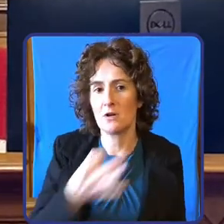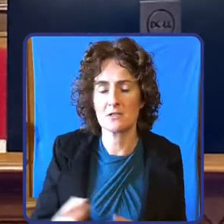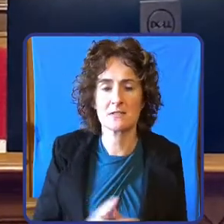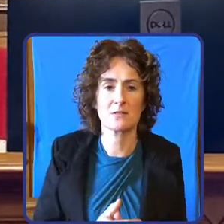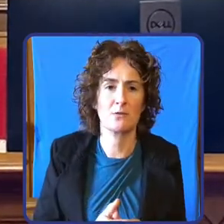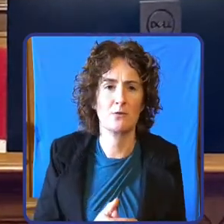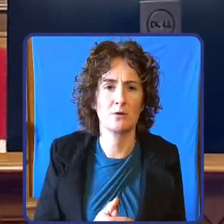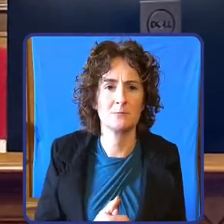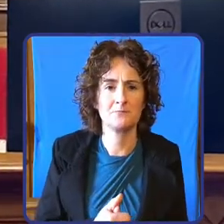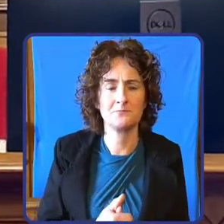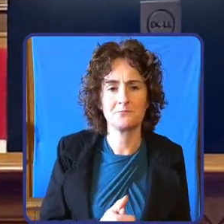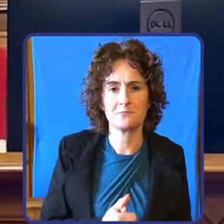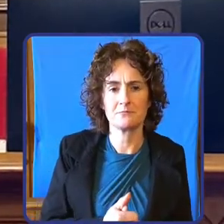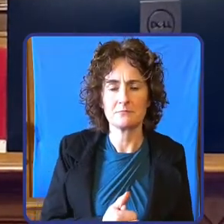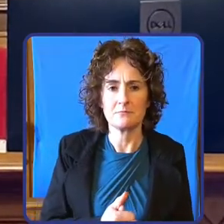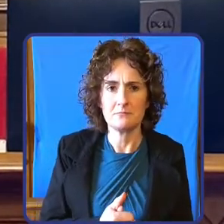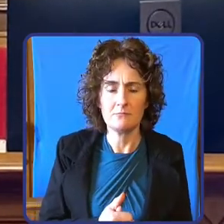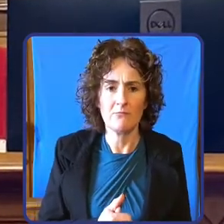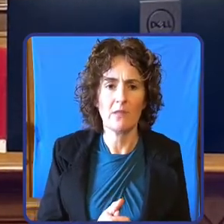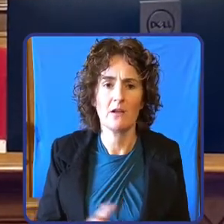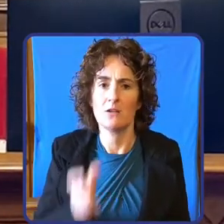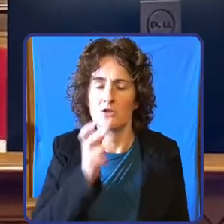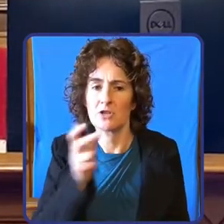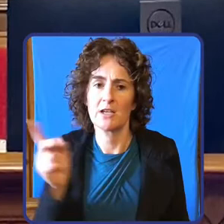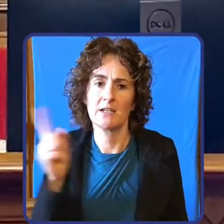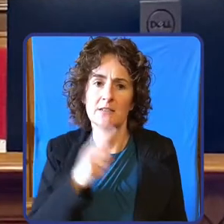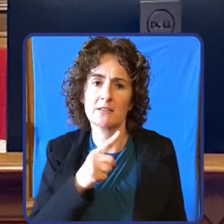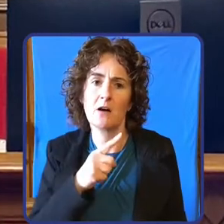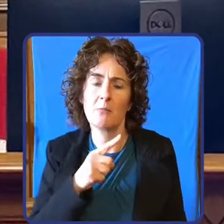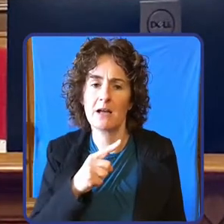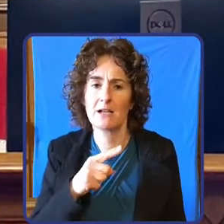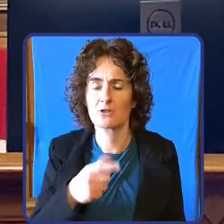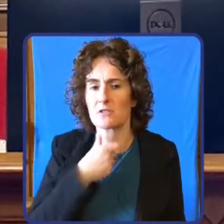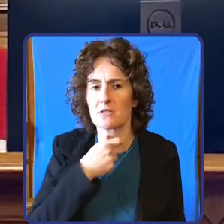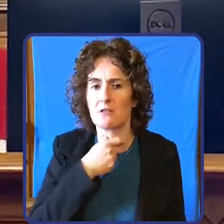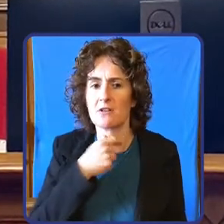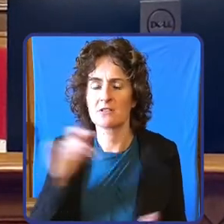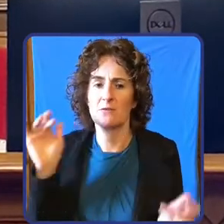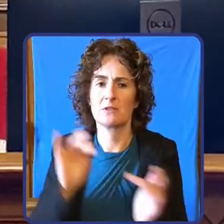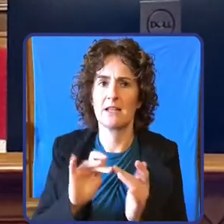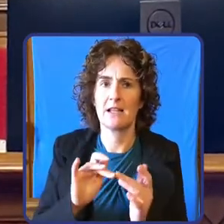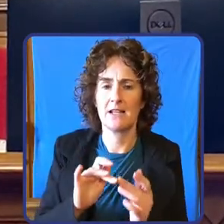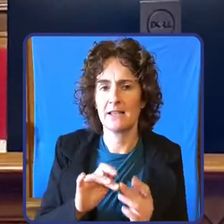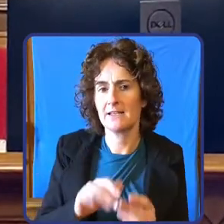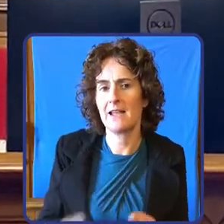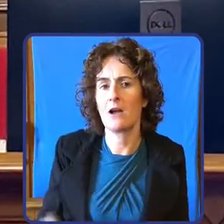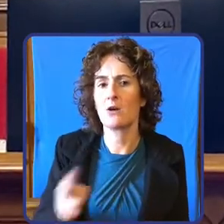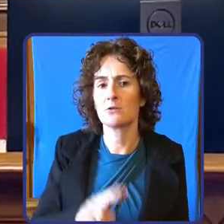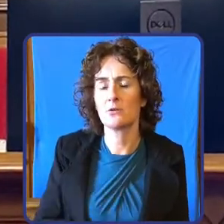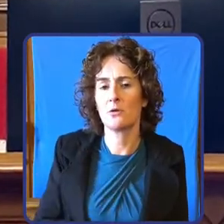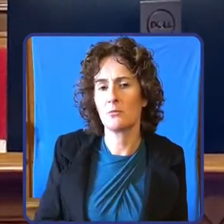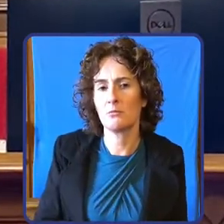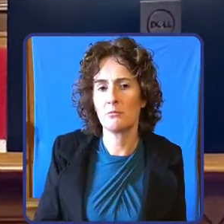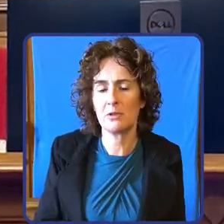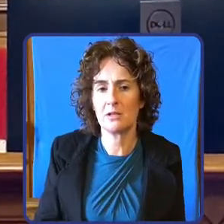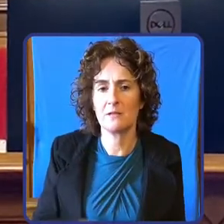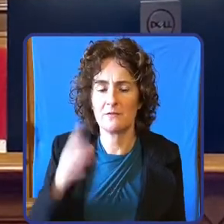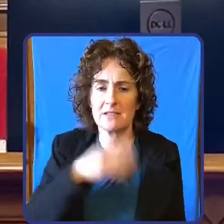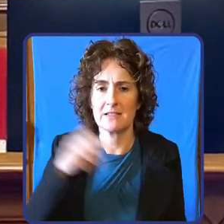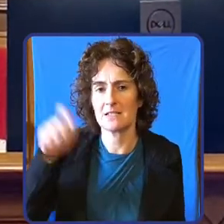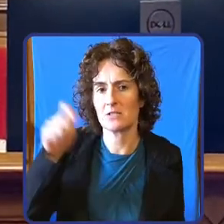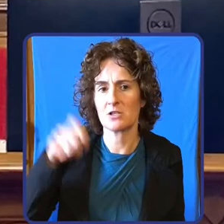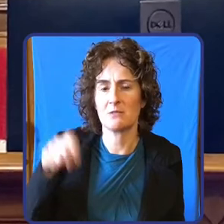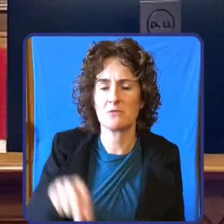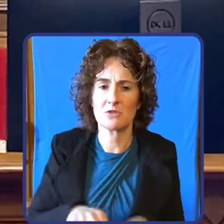nem beszavazott, a többiek tartózkodtak, ha jól emlékszem. De amint az előbb beszéltünk, hogy valaki párt érdekből a város érdeke ellen szavaz,